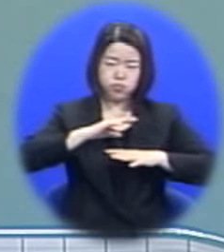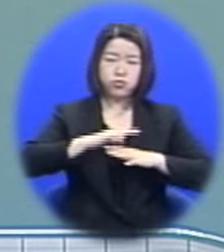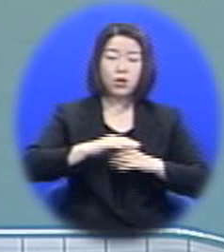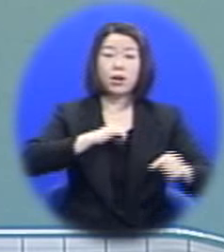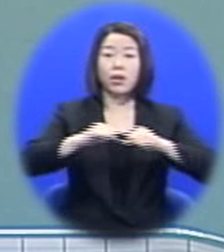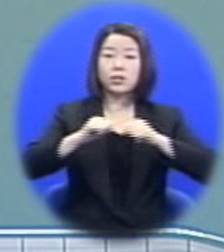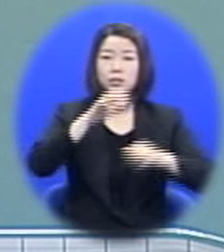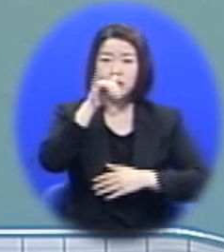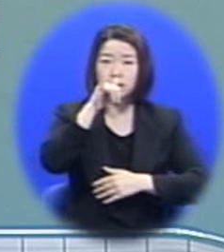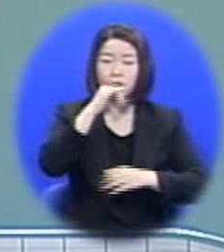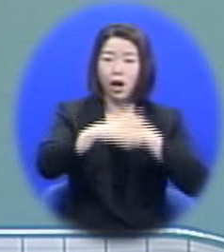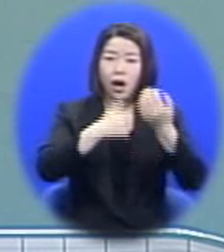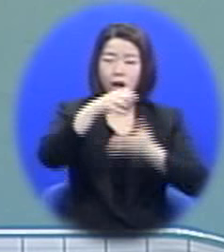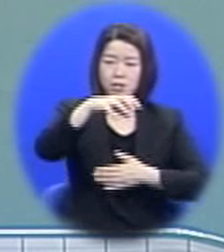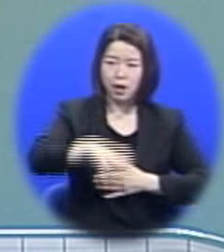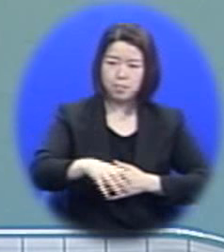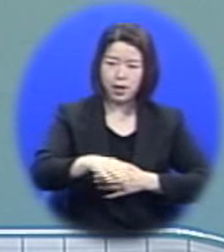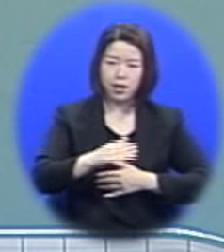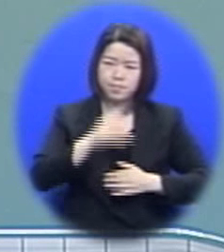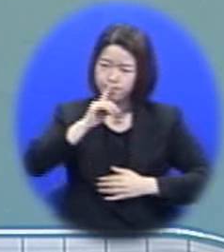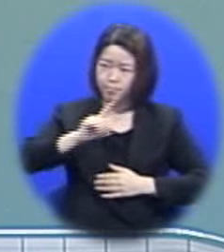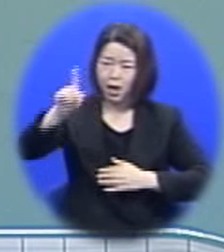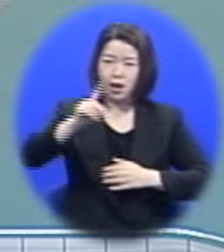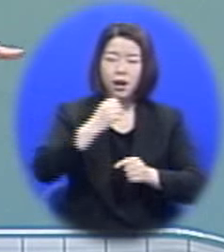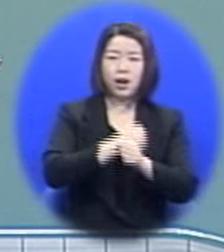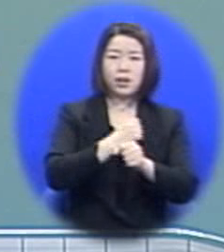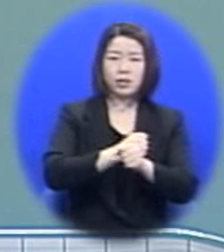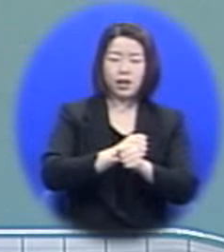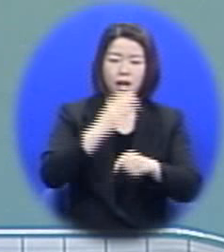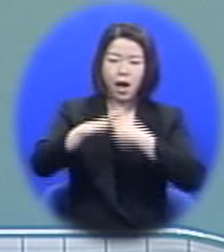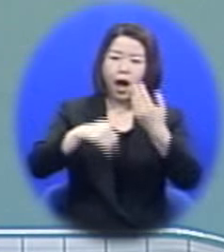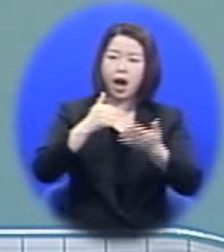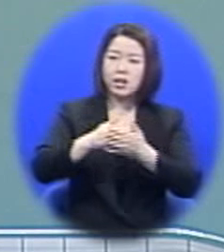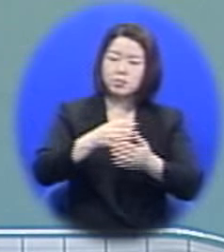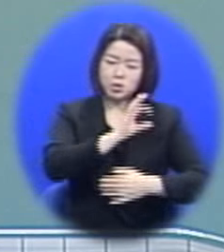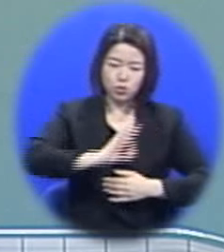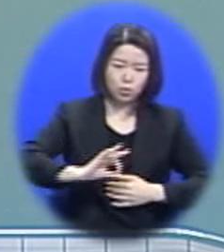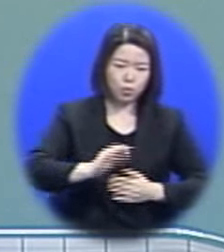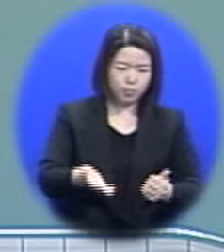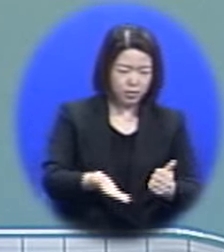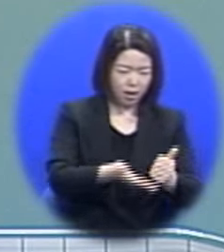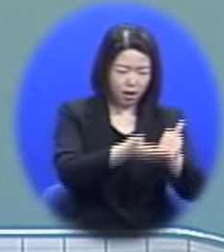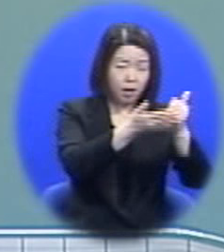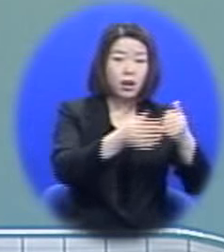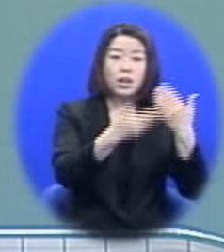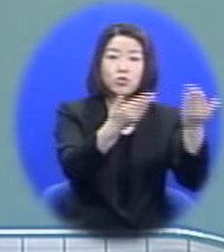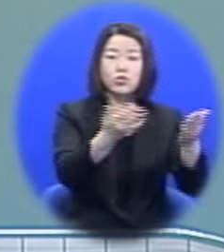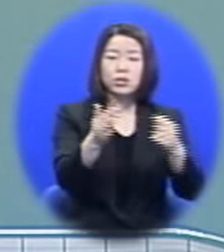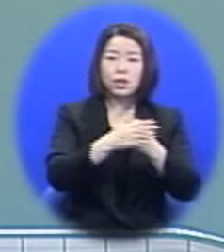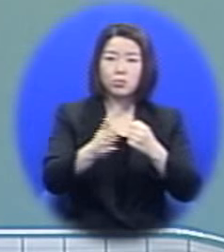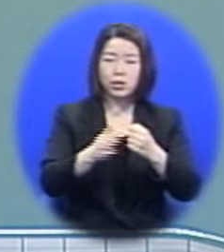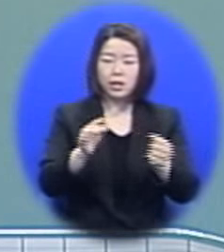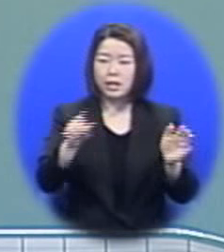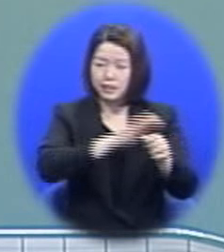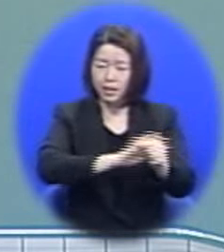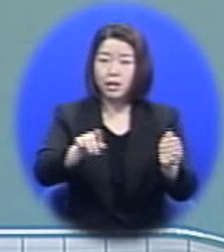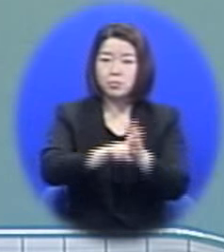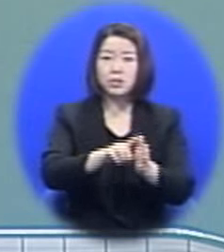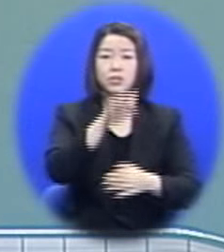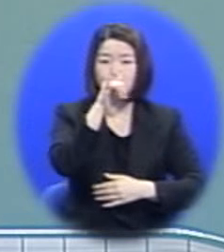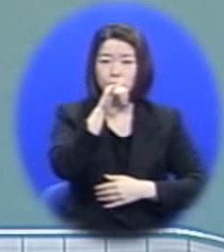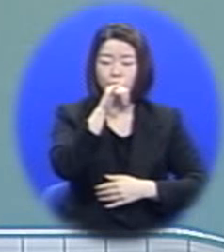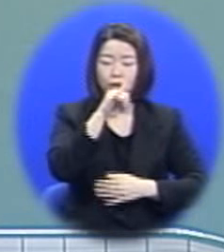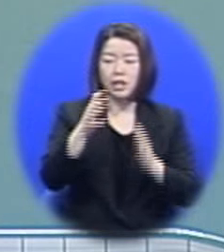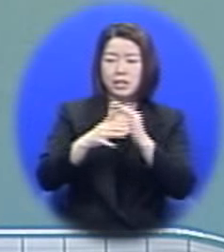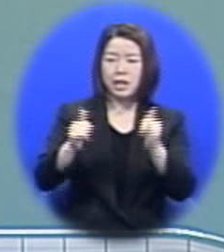역사했어요. 하나님 앞에 참수하기를 하나님이 잘해 주시니까 저렇게 하나님 잘 믿는 거지. 사람은